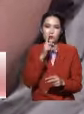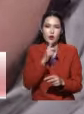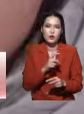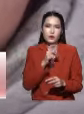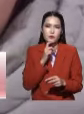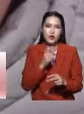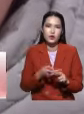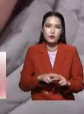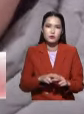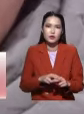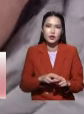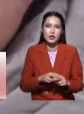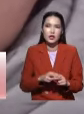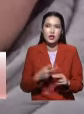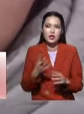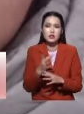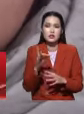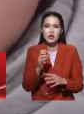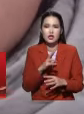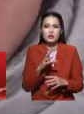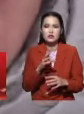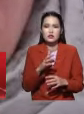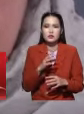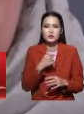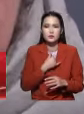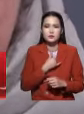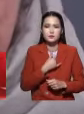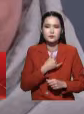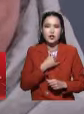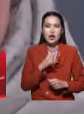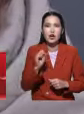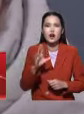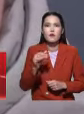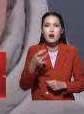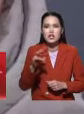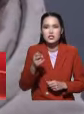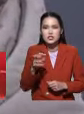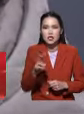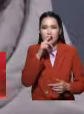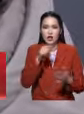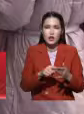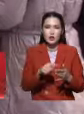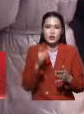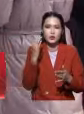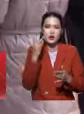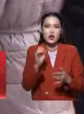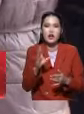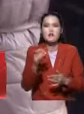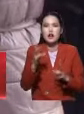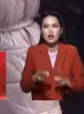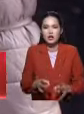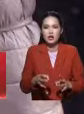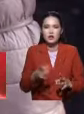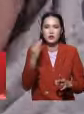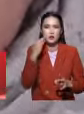отырамыз. Кешіріңіздер, бізде аварийный режим, кешіріңіздер, бізде аварийный режим, уже